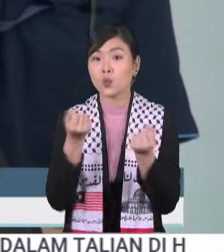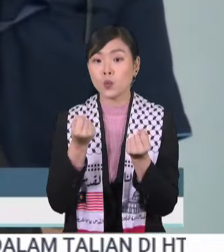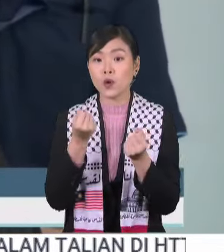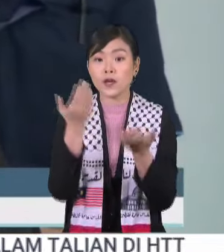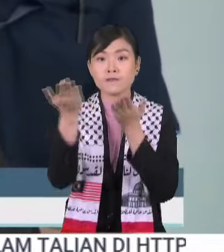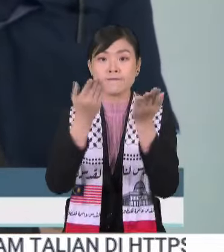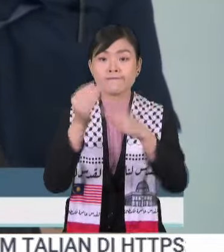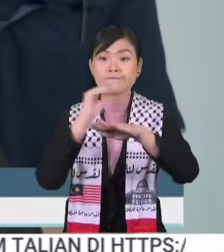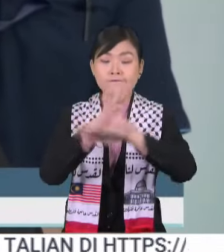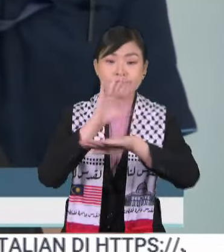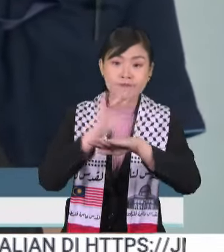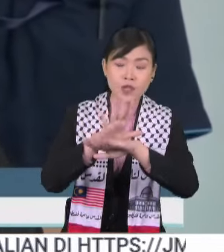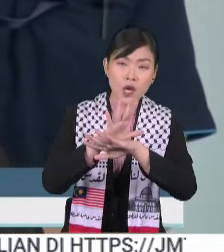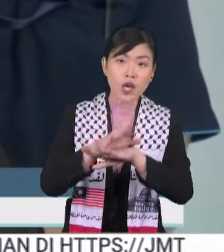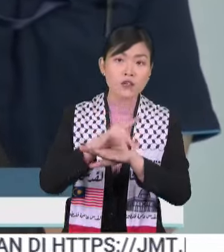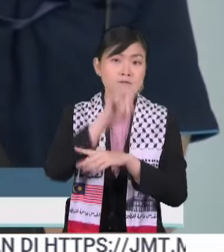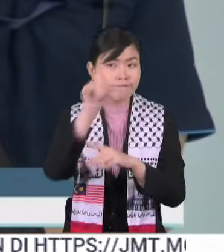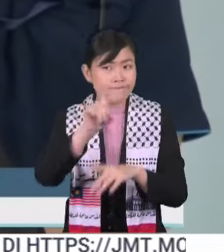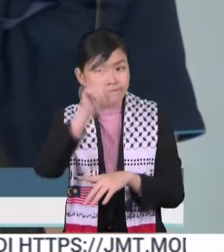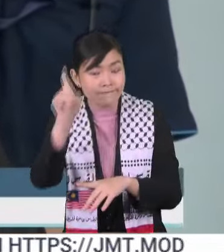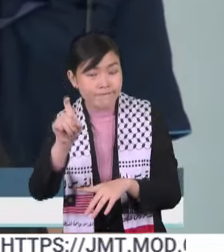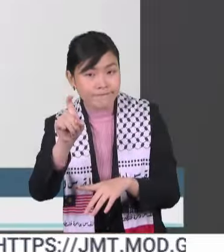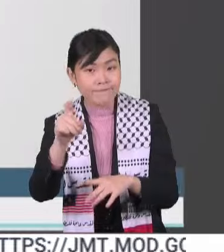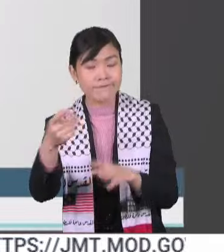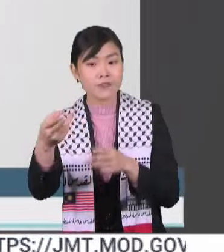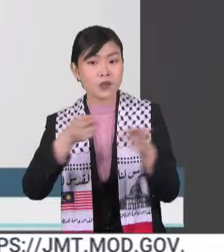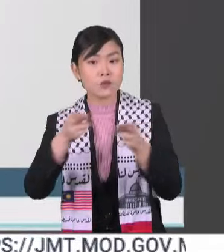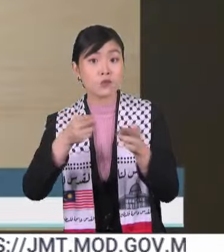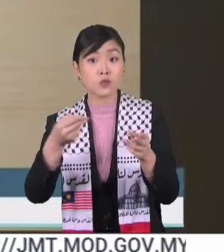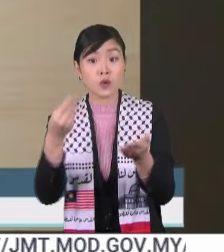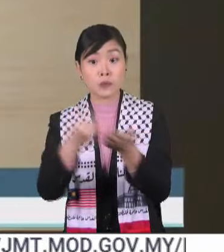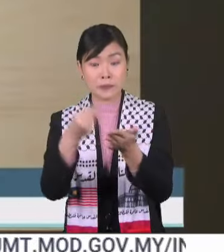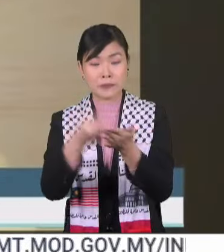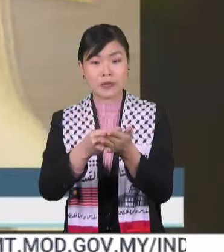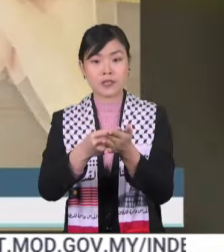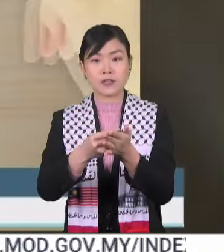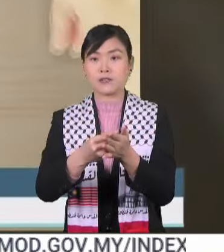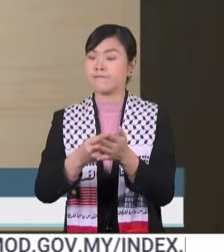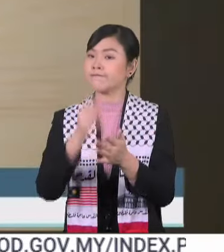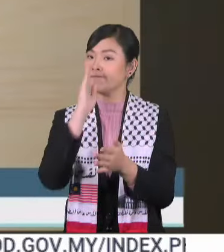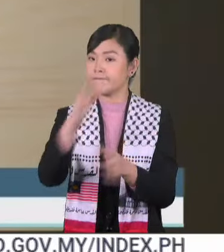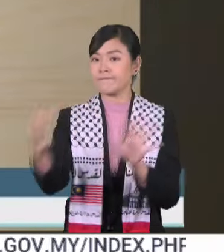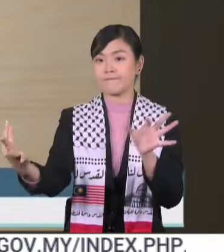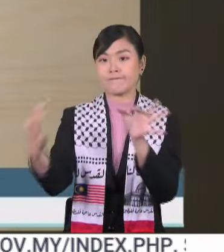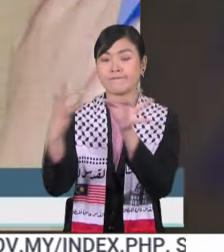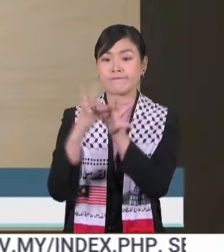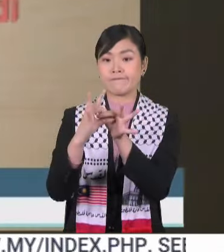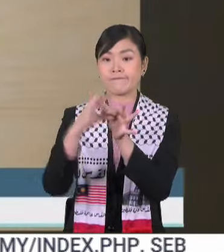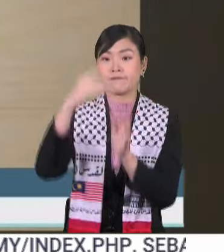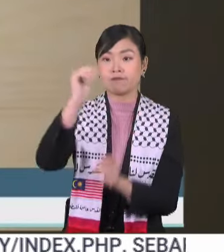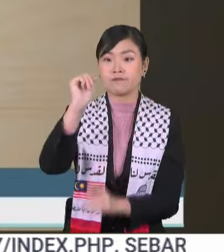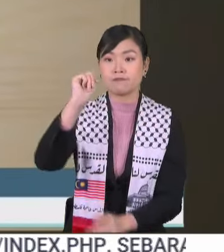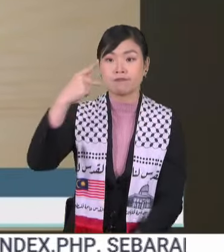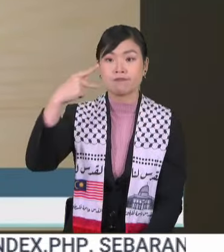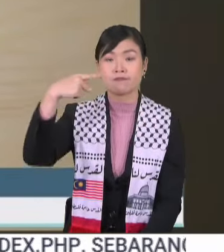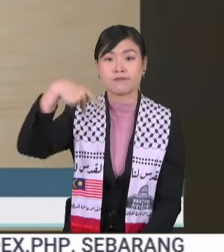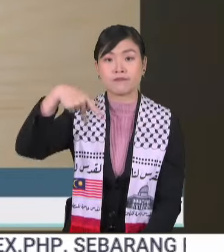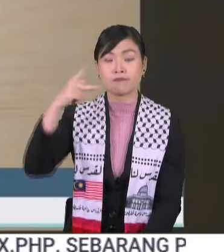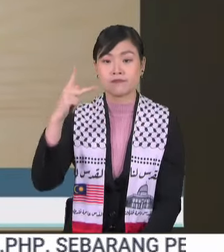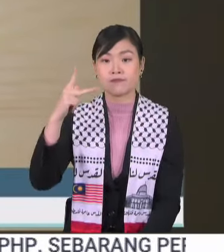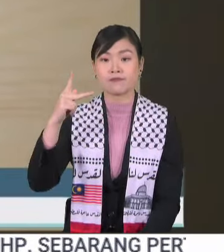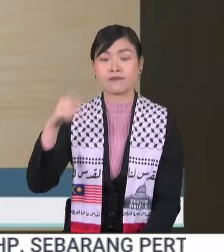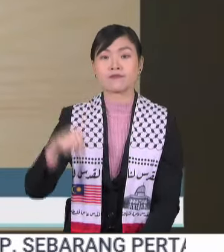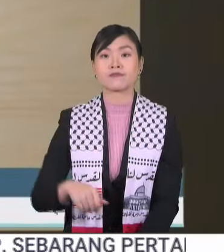khidmat nasihat pertanyaan tentang pengurusan kewangan terus berhubung dengan akpk cawangan Kota Kinabalu tanpa menggunakan